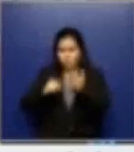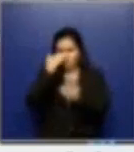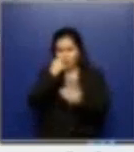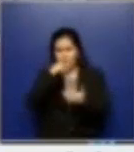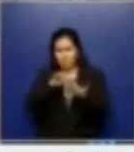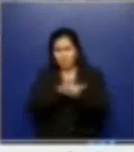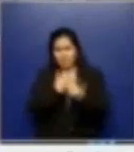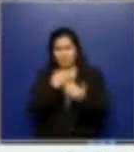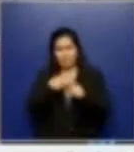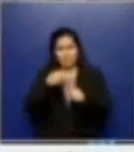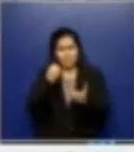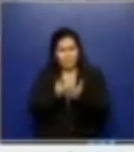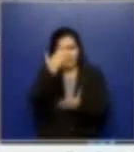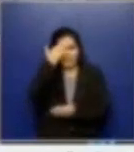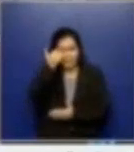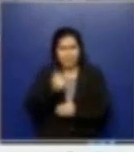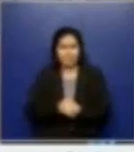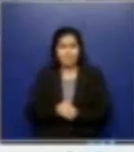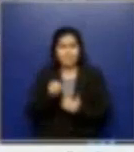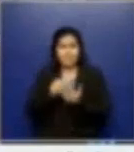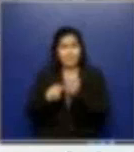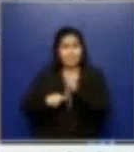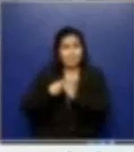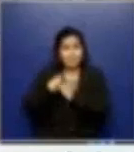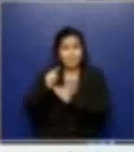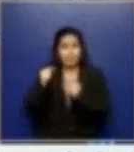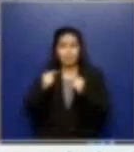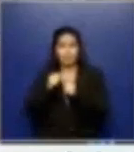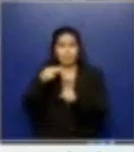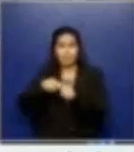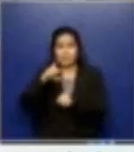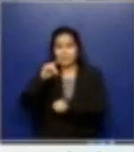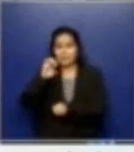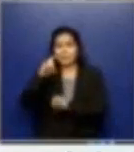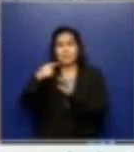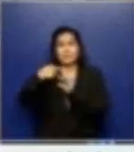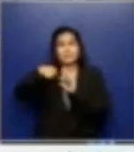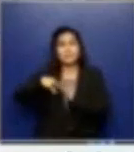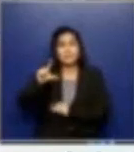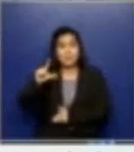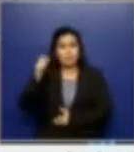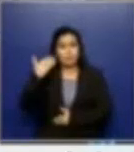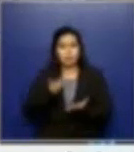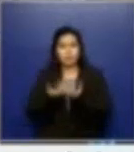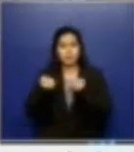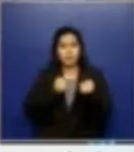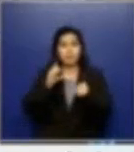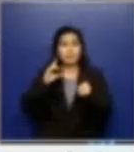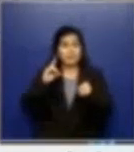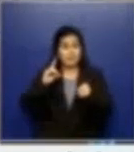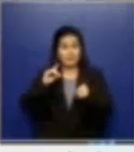ใช้แพงแล้วที่มันแพงชัดเจนที่สุดก็คือดีเซลเมื่อก่อนคนซื้อรถ ดีเซลกับดีเซ